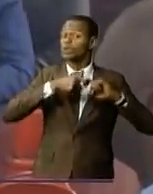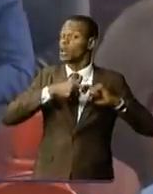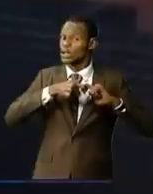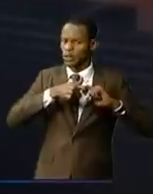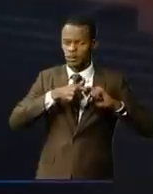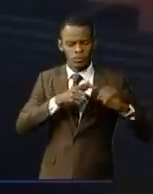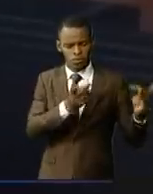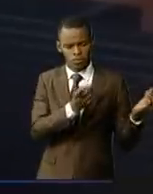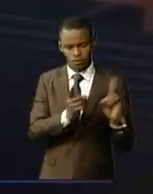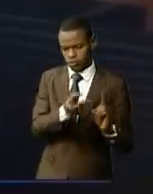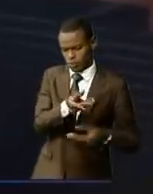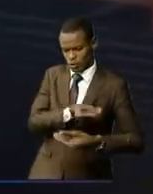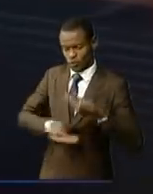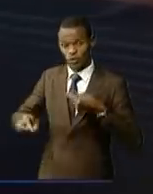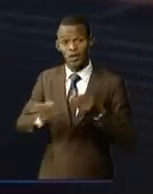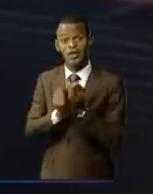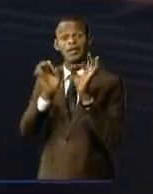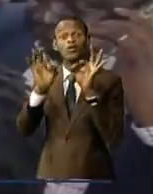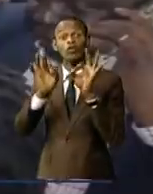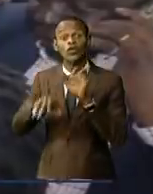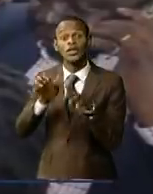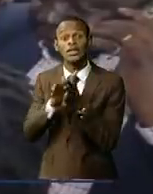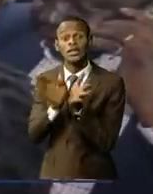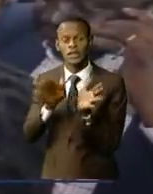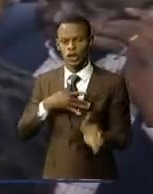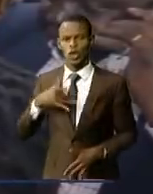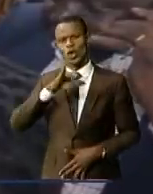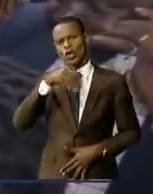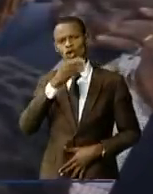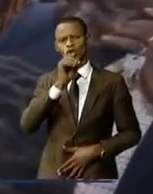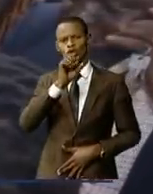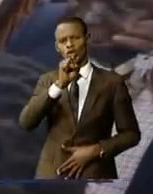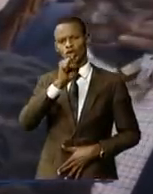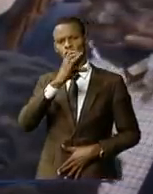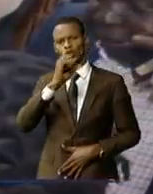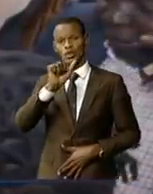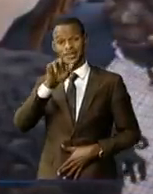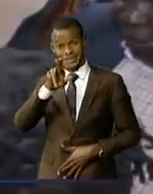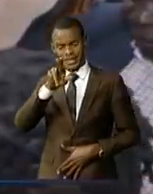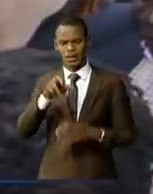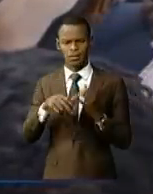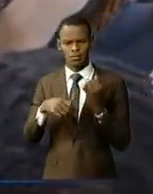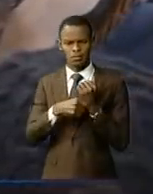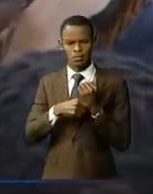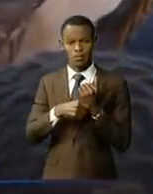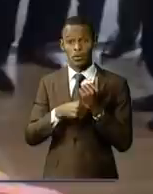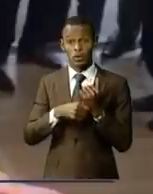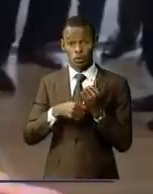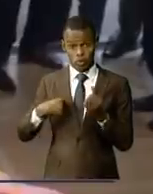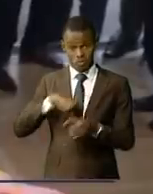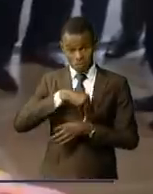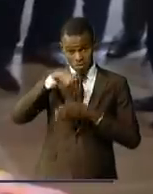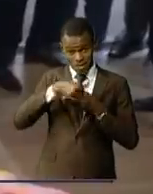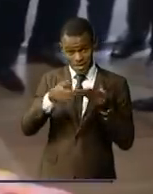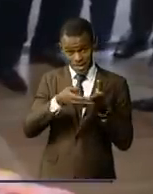secrétaire général Josker Kabongo. Une bonne nouvelle pour les agents et cadres de ces ministères qui s'étaient mobilisés pour accueillir